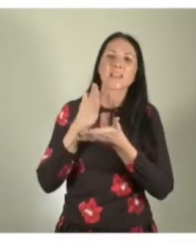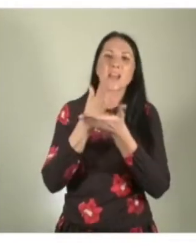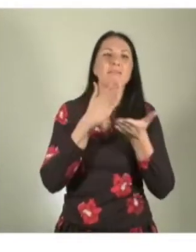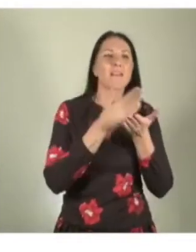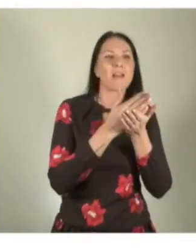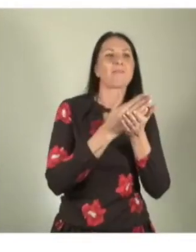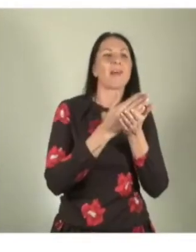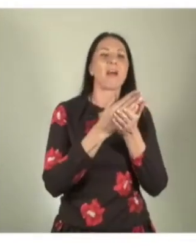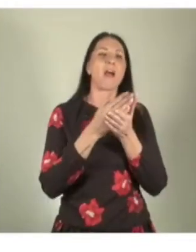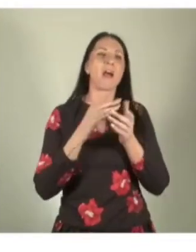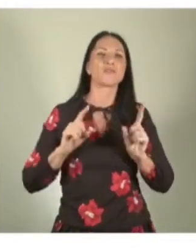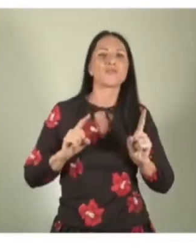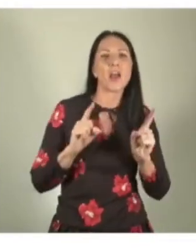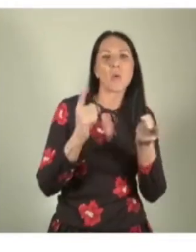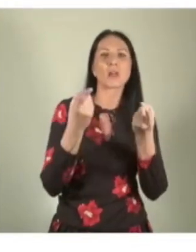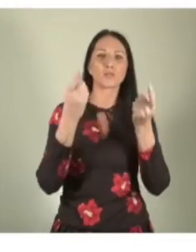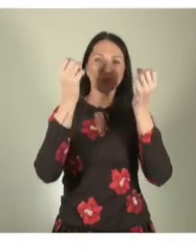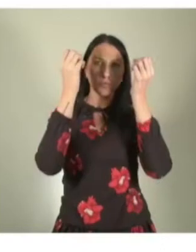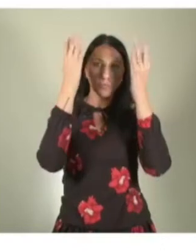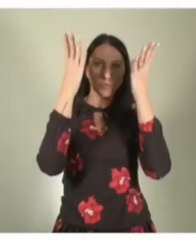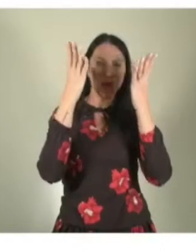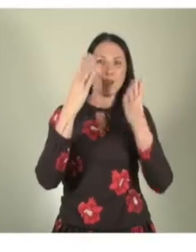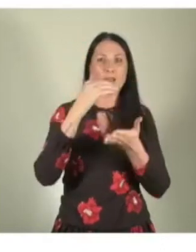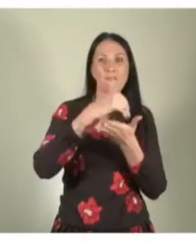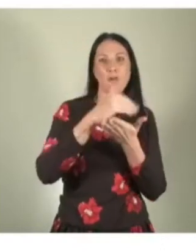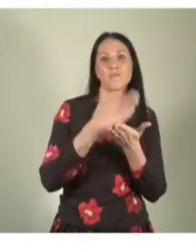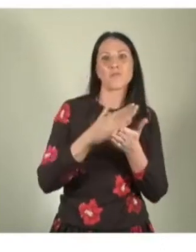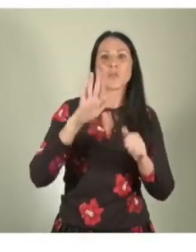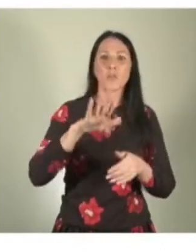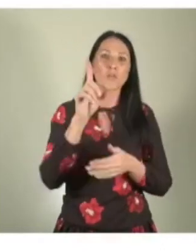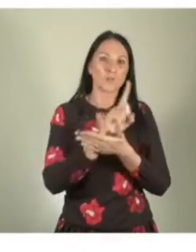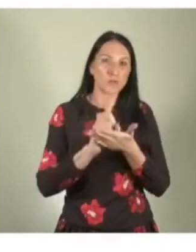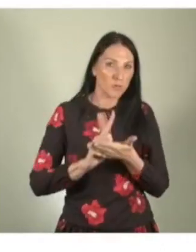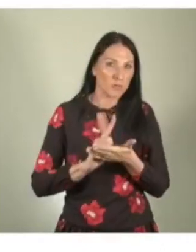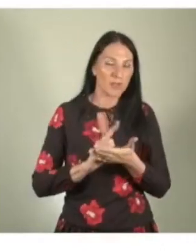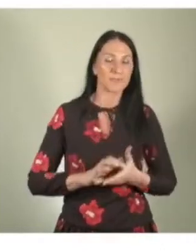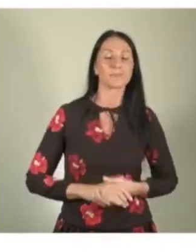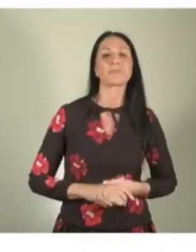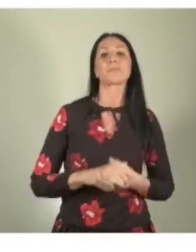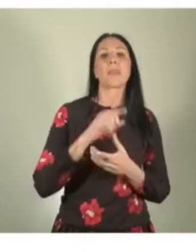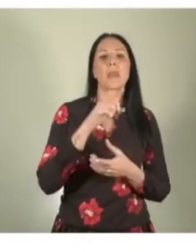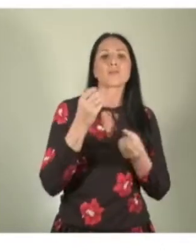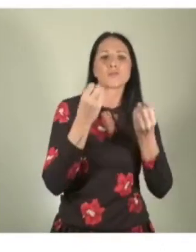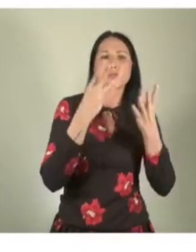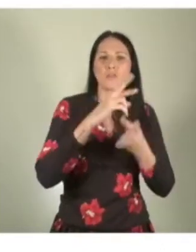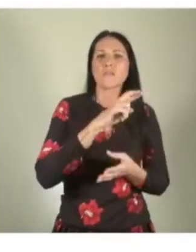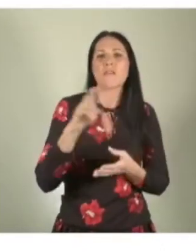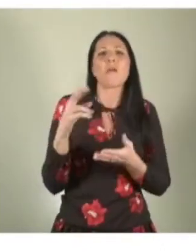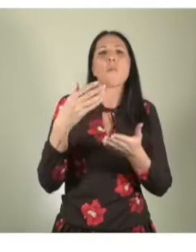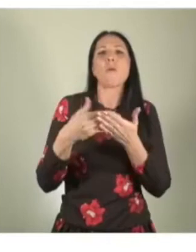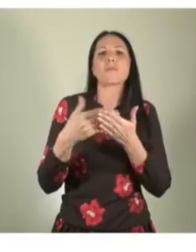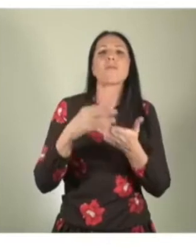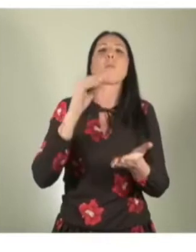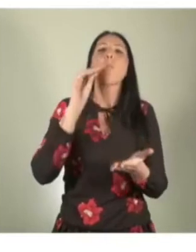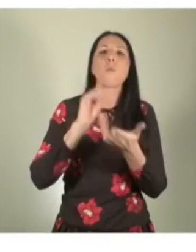pojętą działalnością kulturalną w województwie dolnośląskim, a sama idea utworzenia rady wywodzi się bezpośrednio z